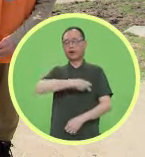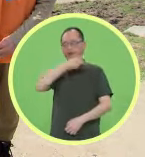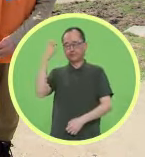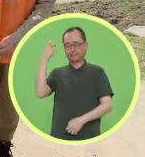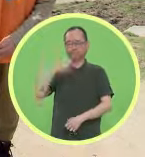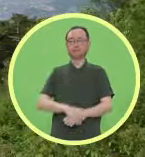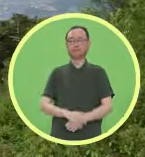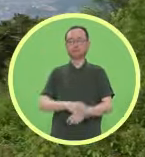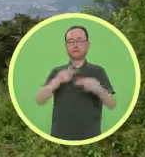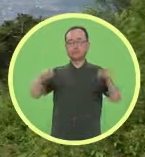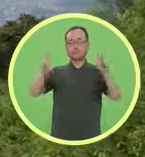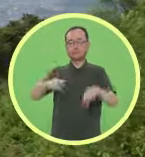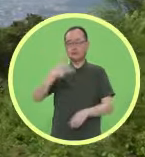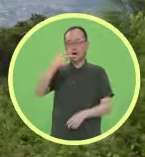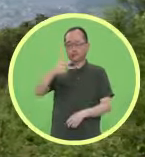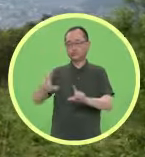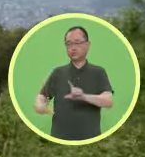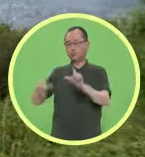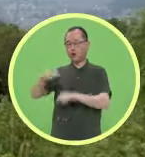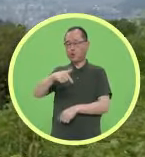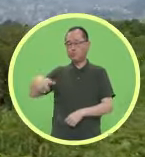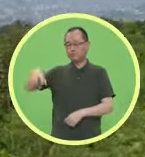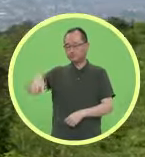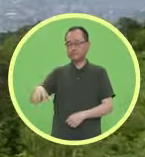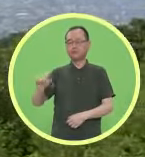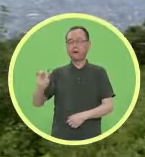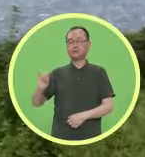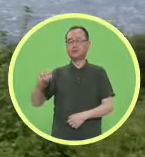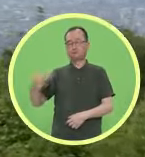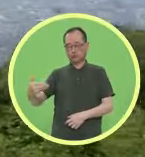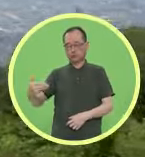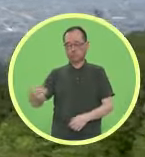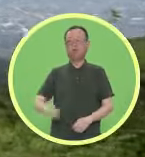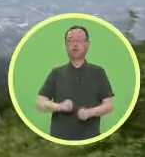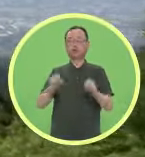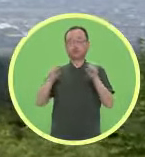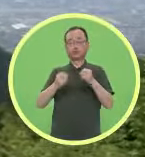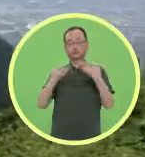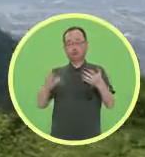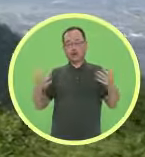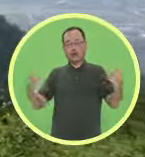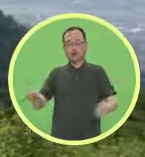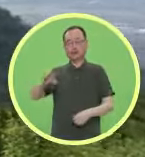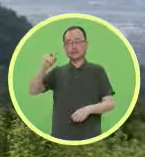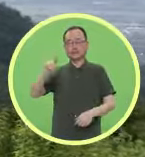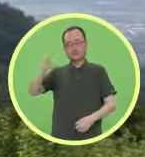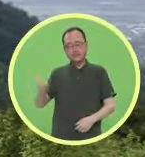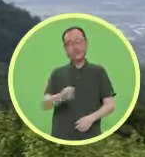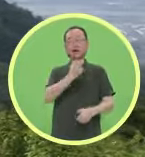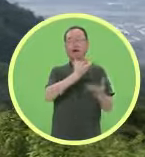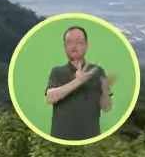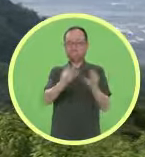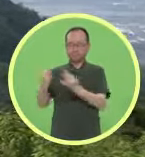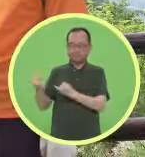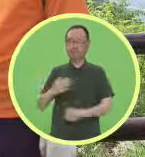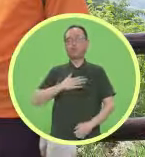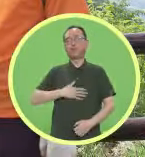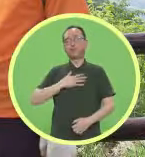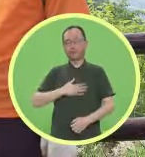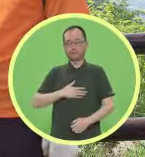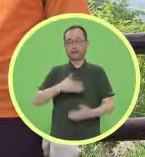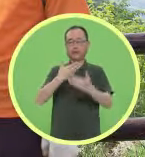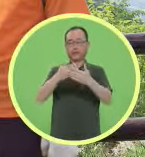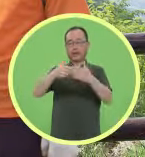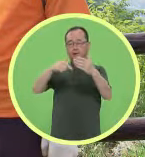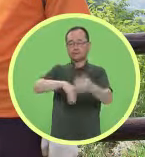見。 すごい。 広島市東部に位置する安芸区は豊かな自然に恵まれた穏やかな地域です。